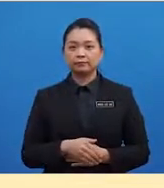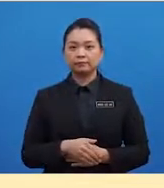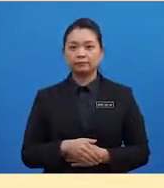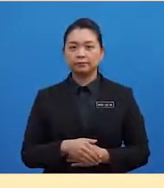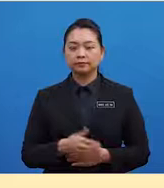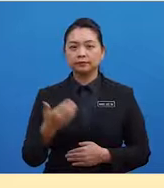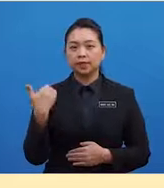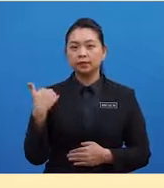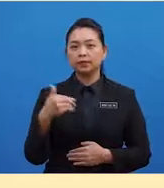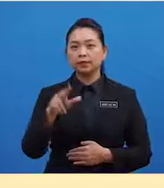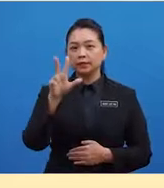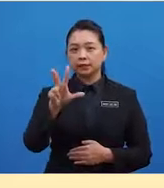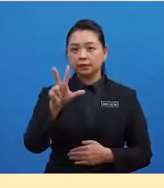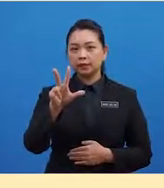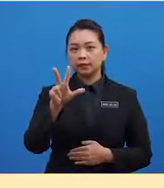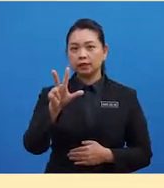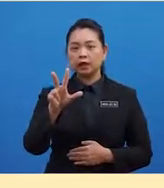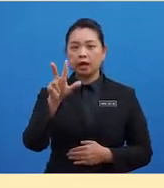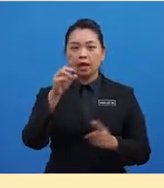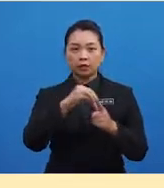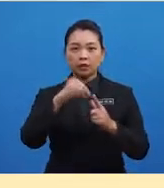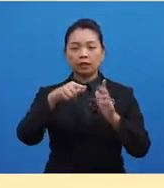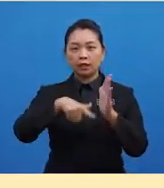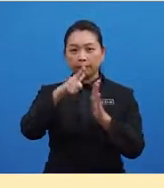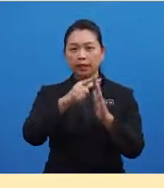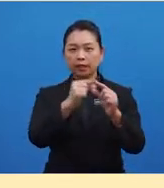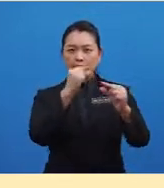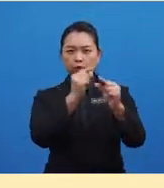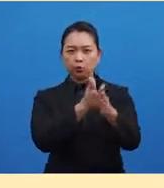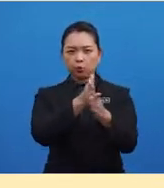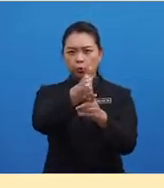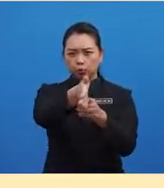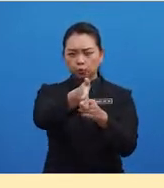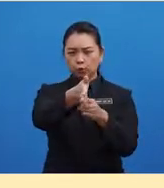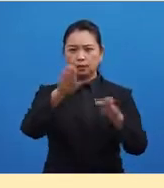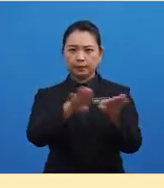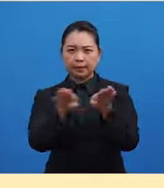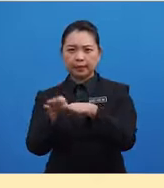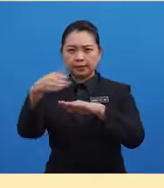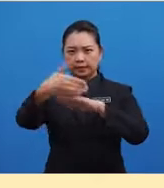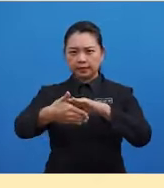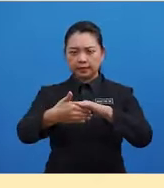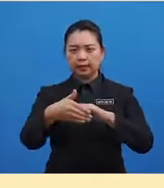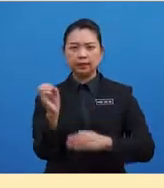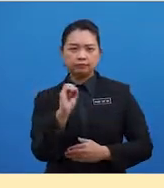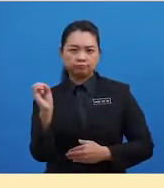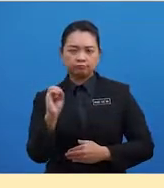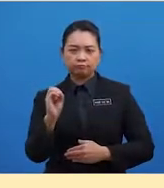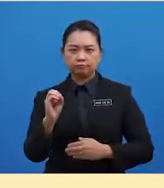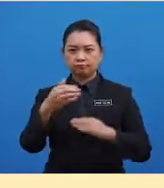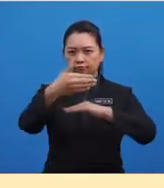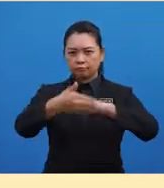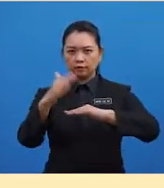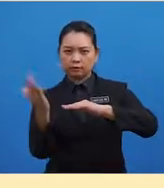lurus sebagai sisinya. Yang kedua, poligon tidak mempunyai sisi yang melengkung. Dan yang ketiga ialah nama